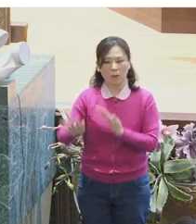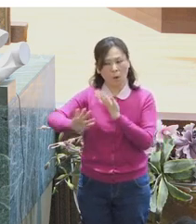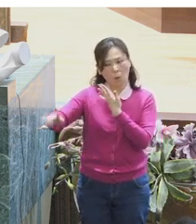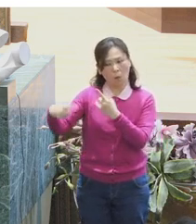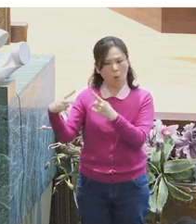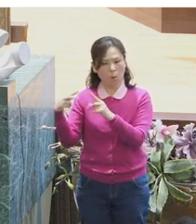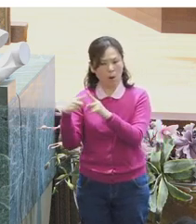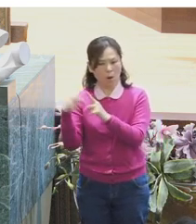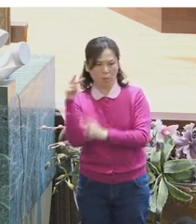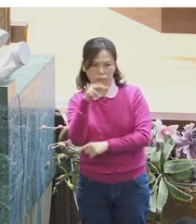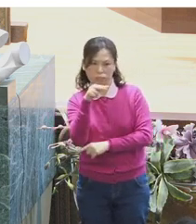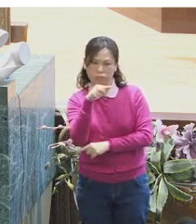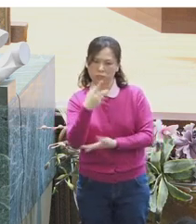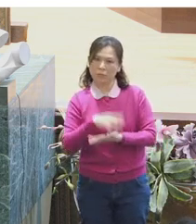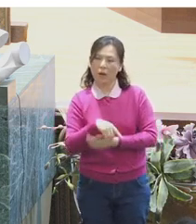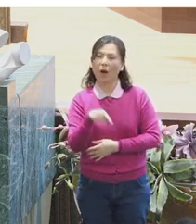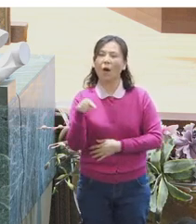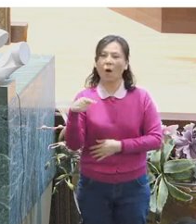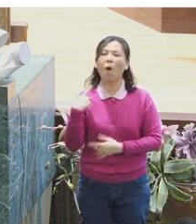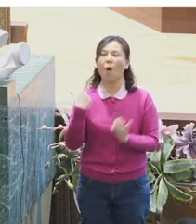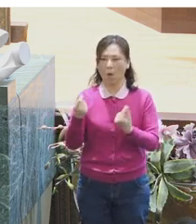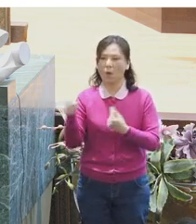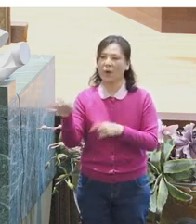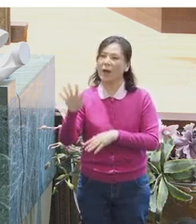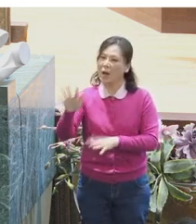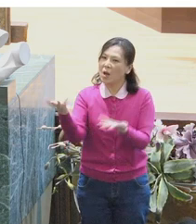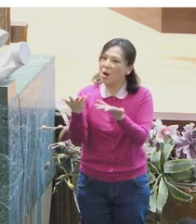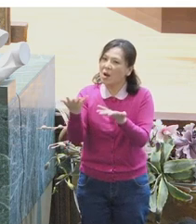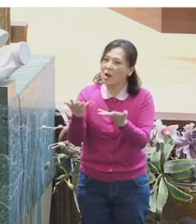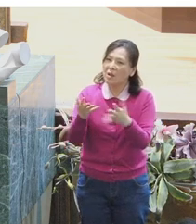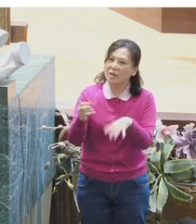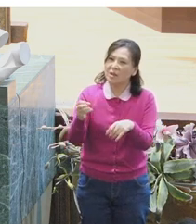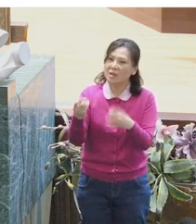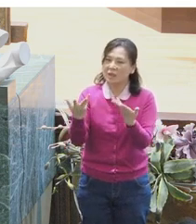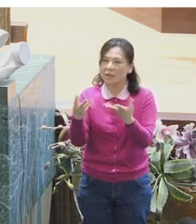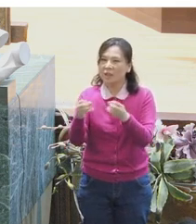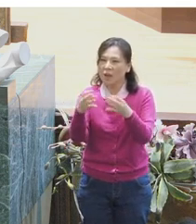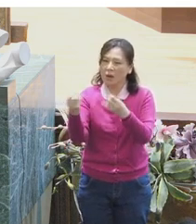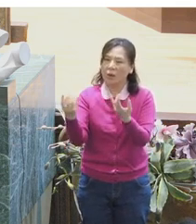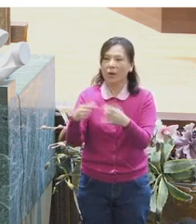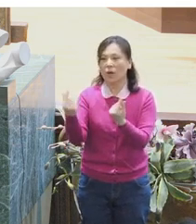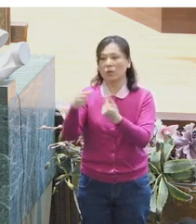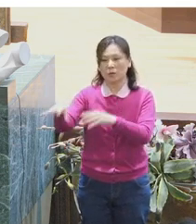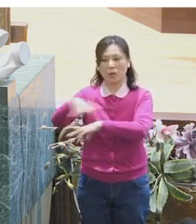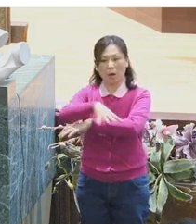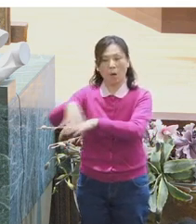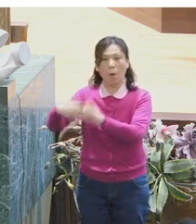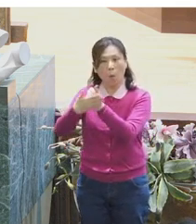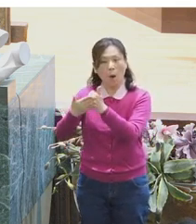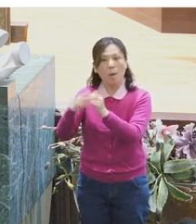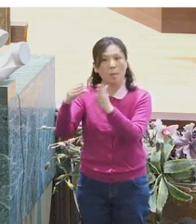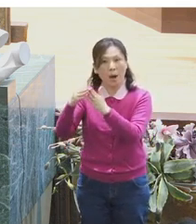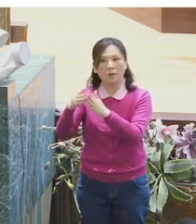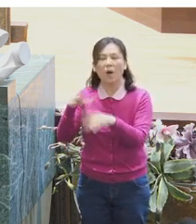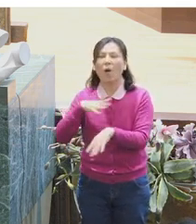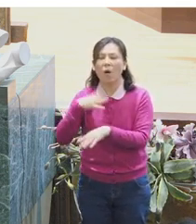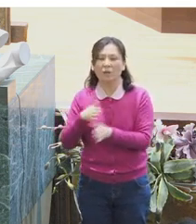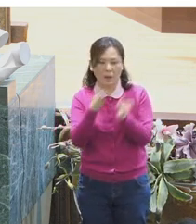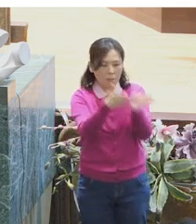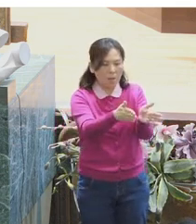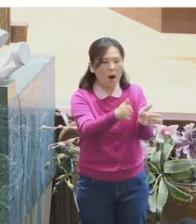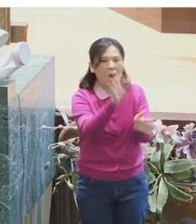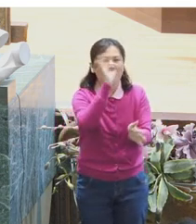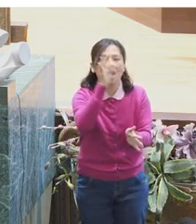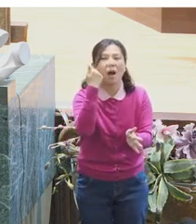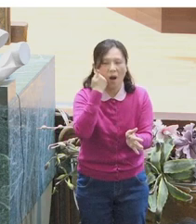说这样子一个，哎，他知道有些事情发生，有些比如说环保局，他知道要去哪里，要